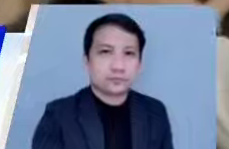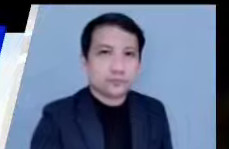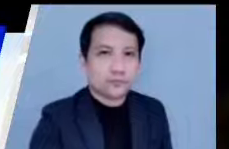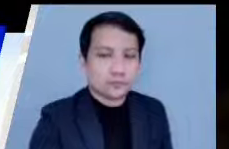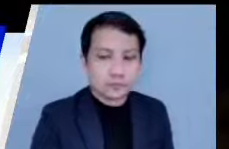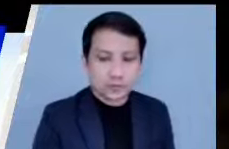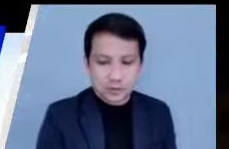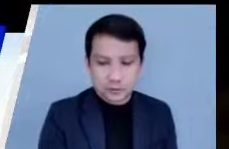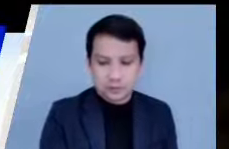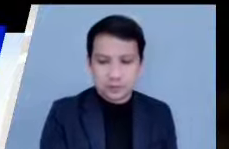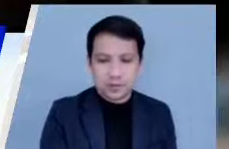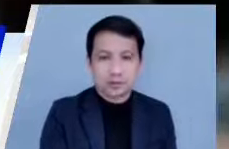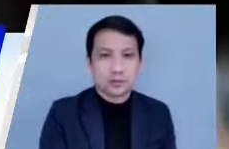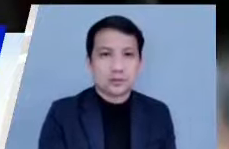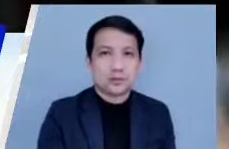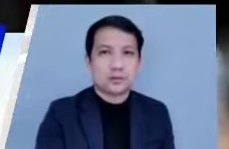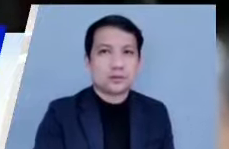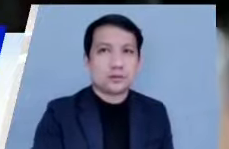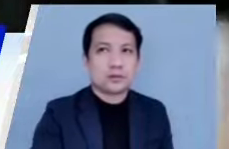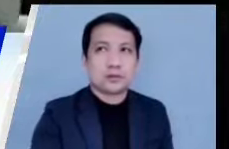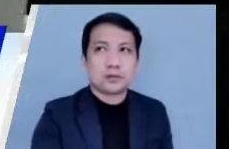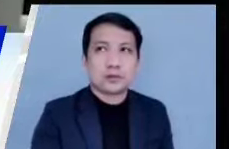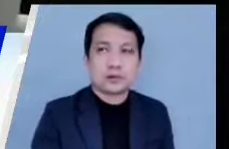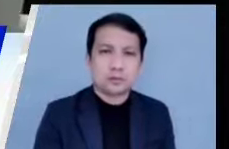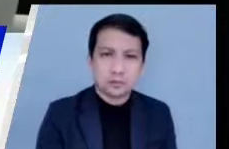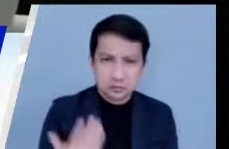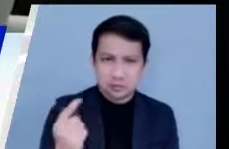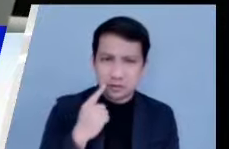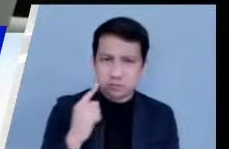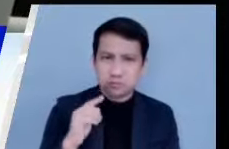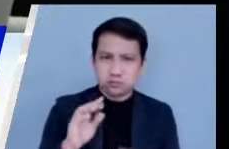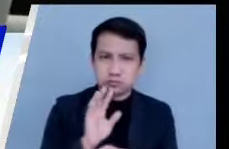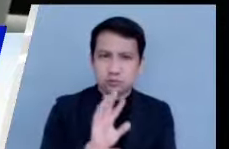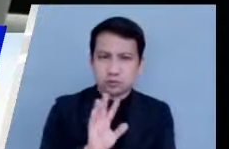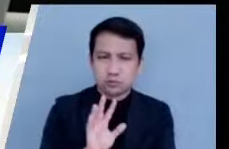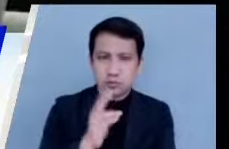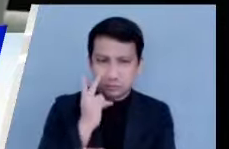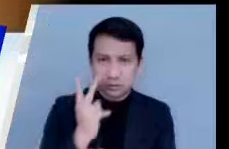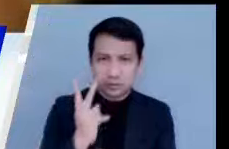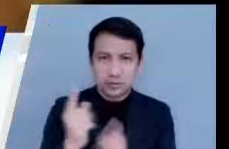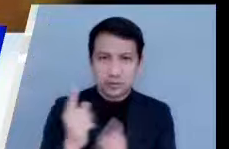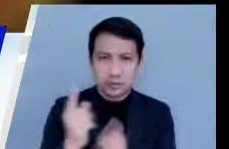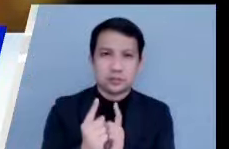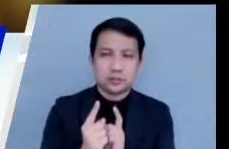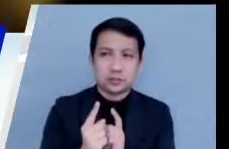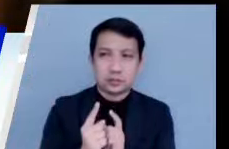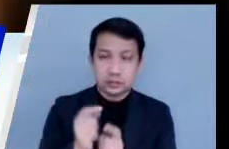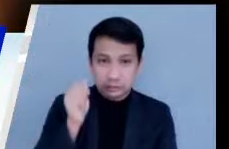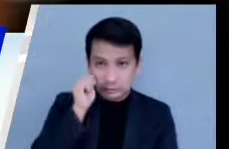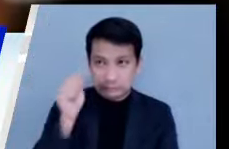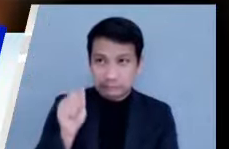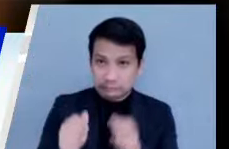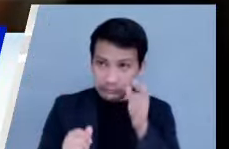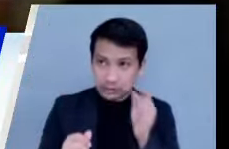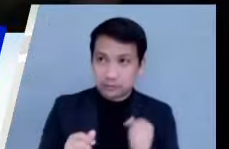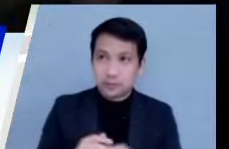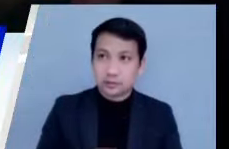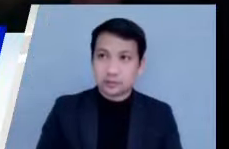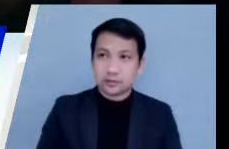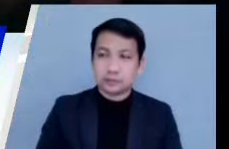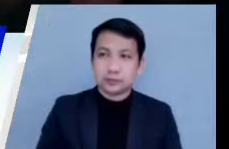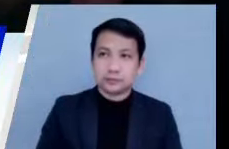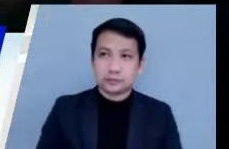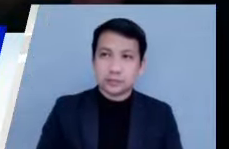Jam-packed ang sinihan sa Toronto kung saan nag-meet and greet sina Alden and Catherine. Habang nasa North America tour,